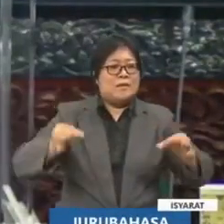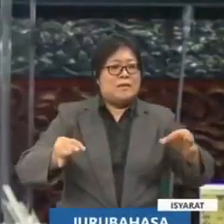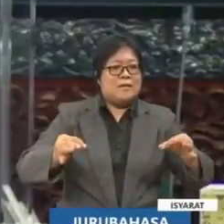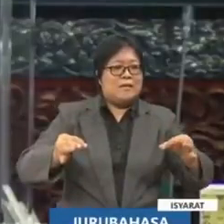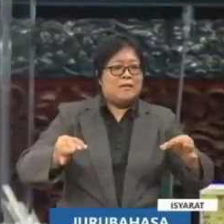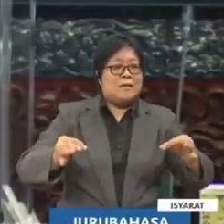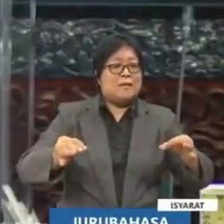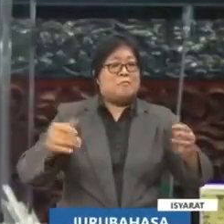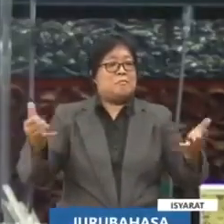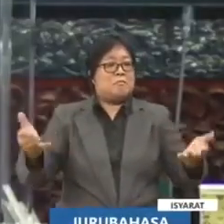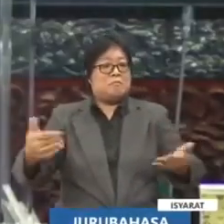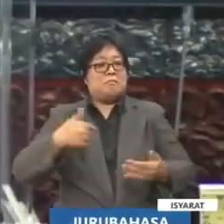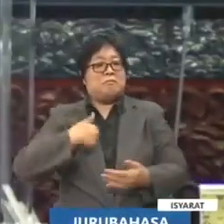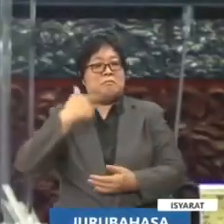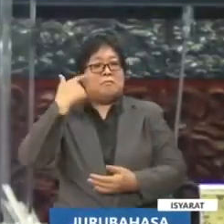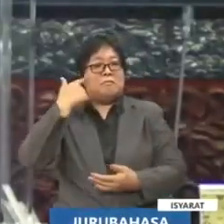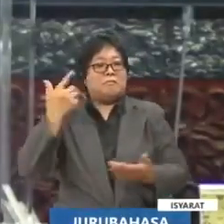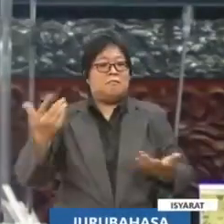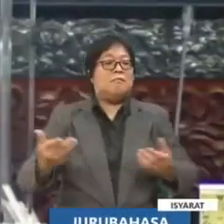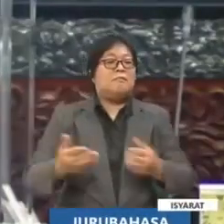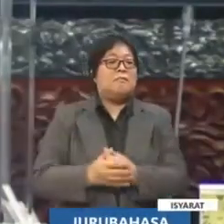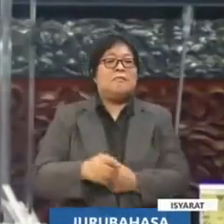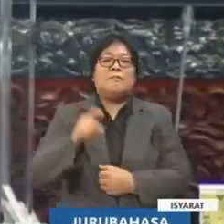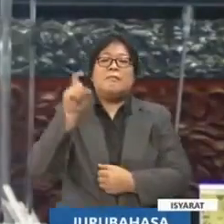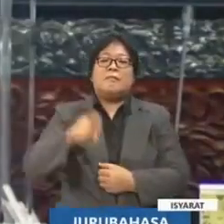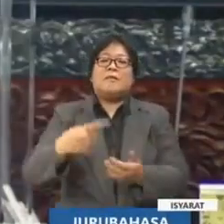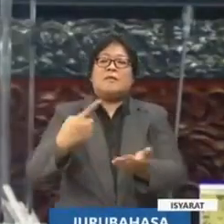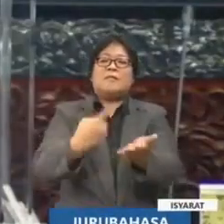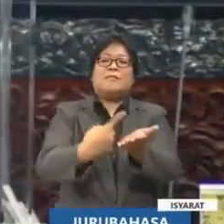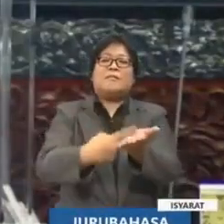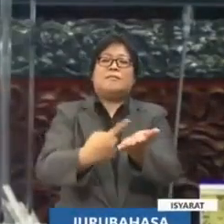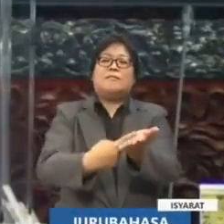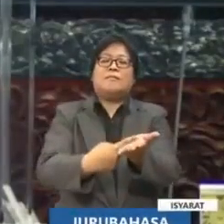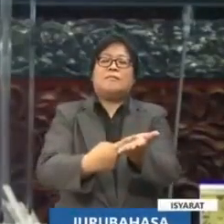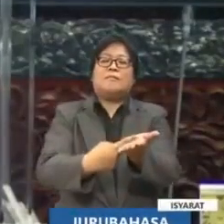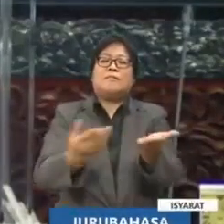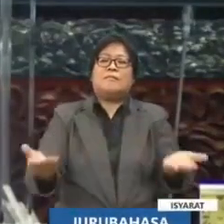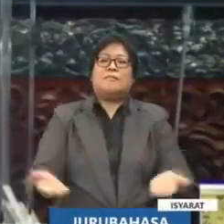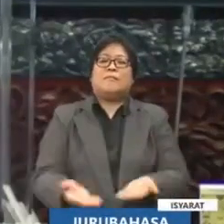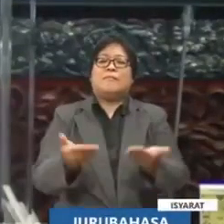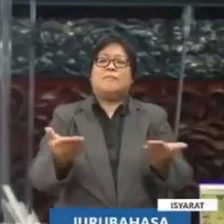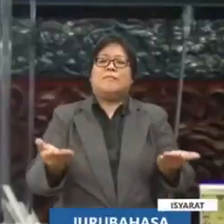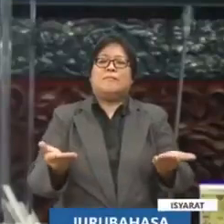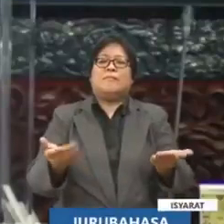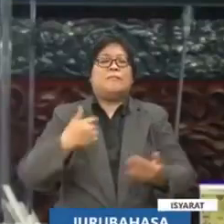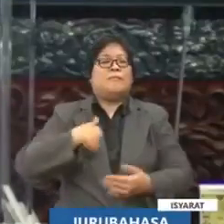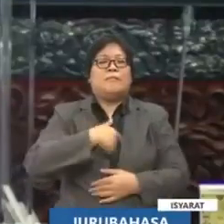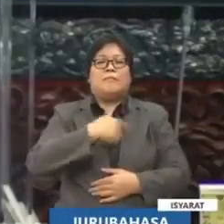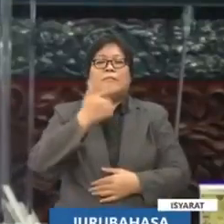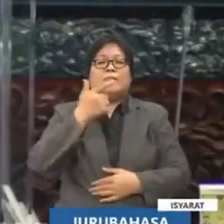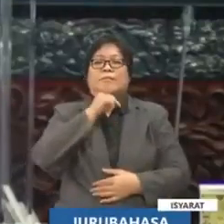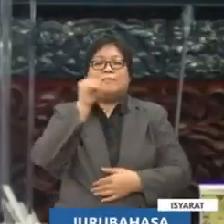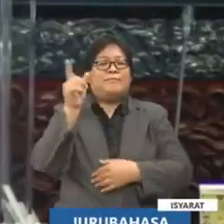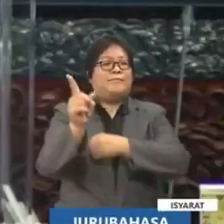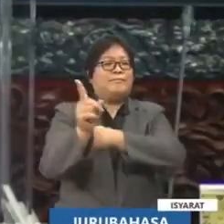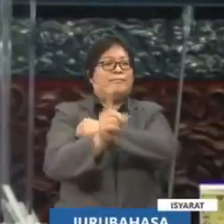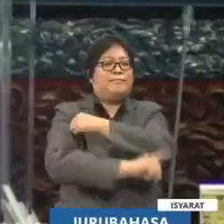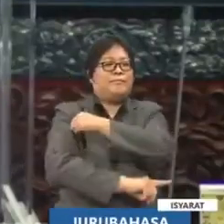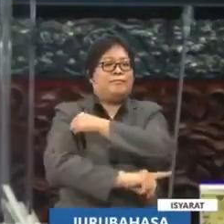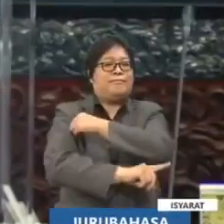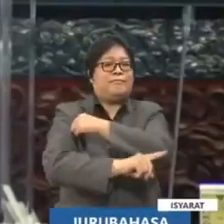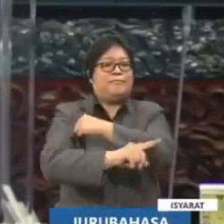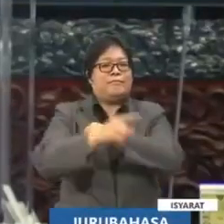Ini saya anggap mesti dibahas di sini. Kita tidak menghukum